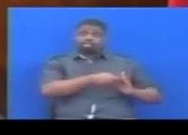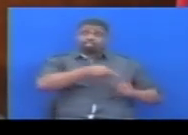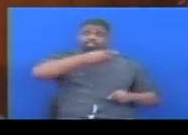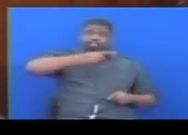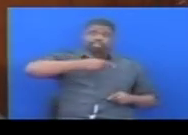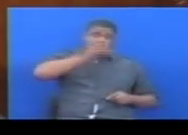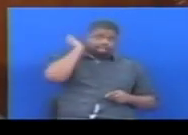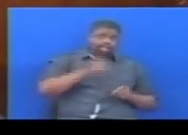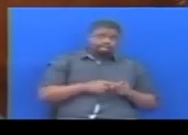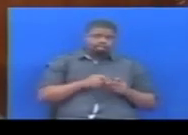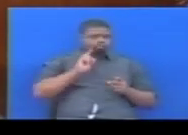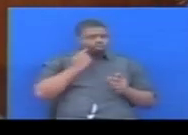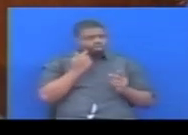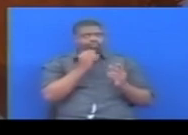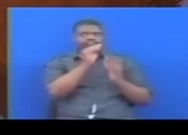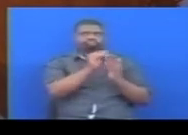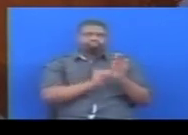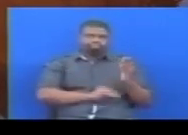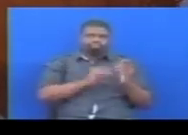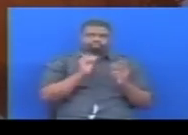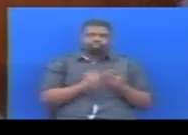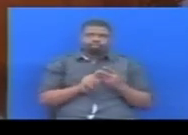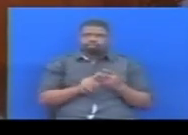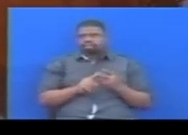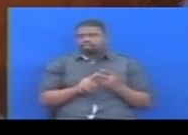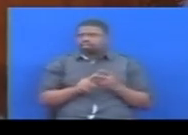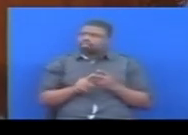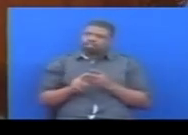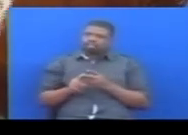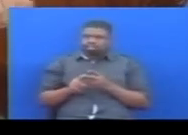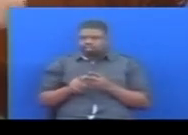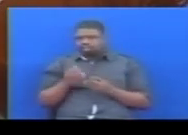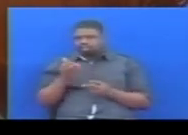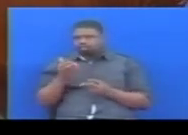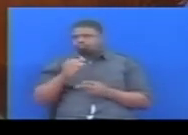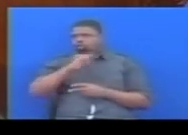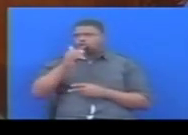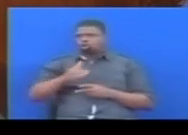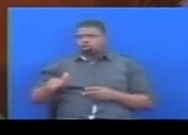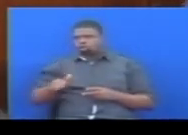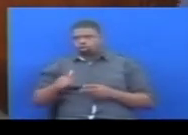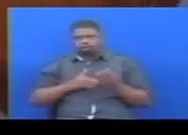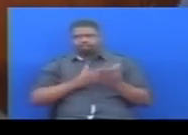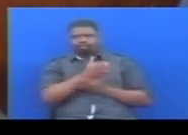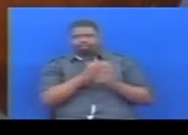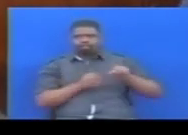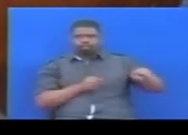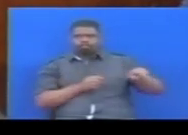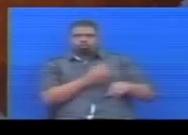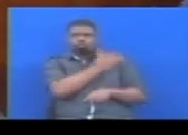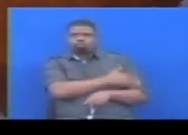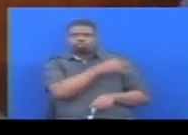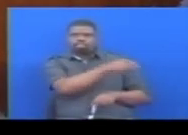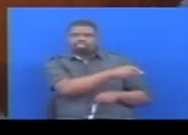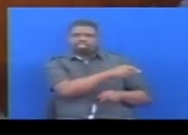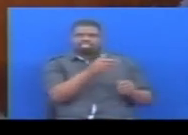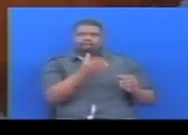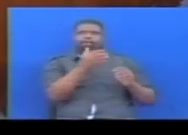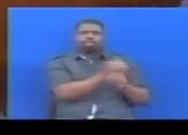ku identify mikoa ile ambayo yake mkakati, ikiwa ni pamoja na Morogoro kwa sababu kuna highway inapita pale, ili huduma hizi ziweze